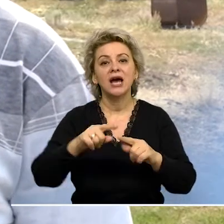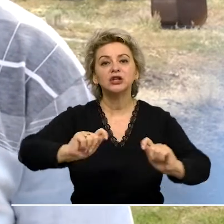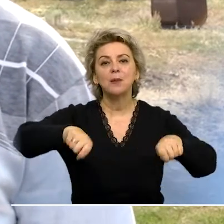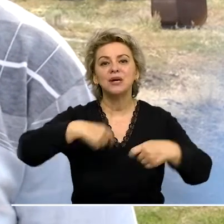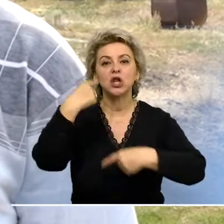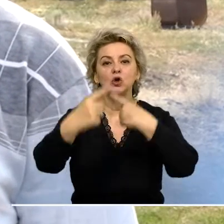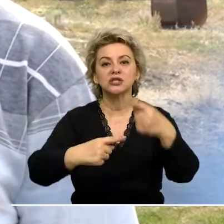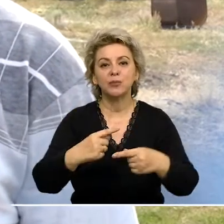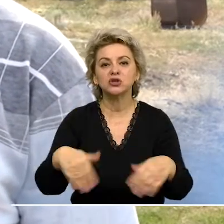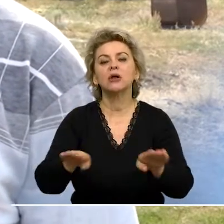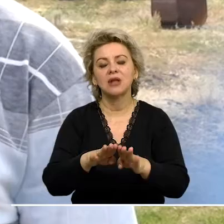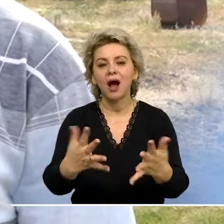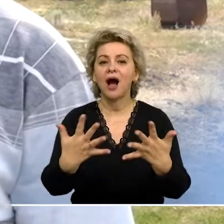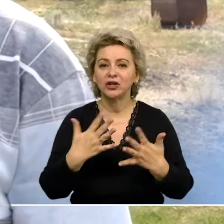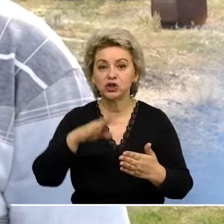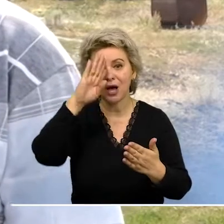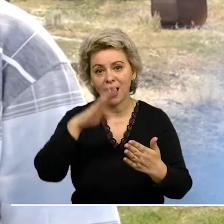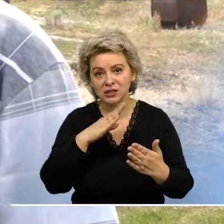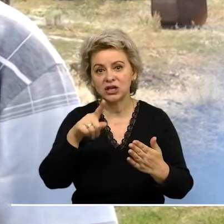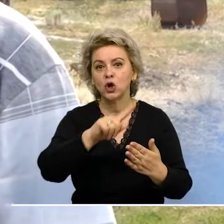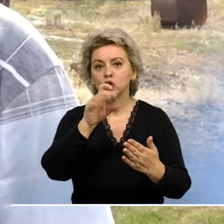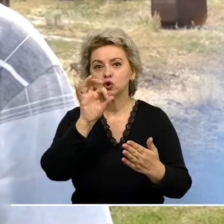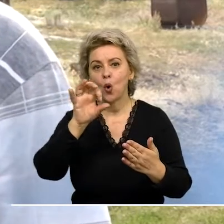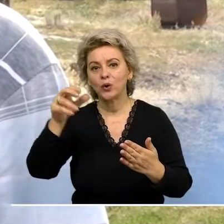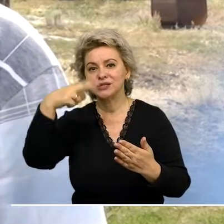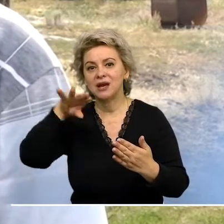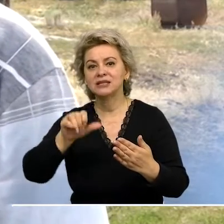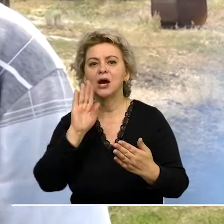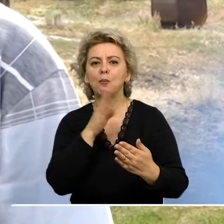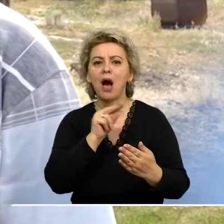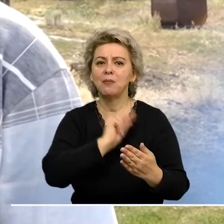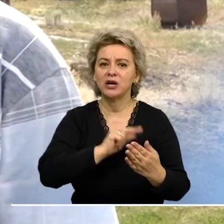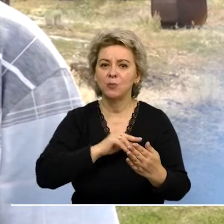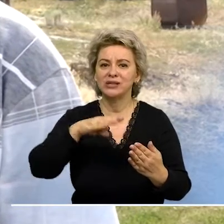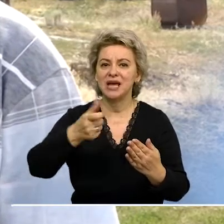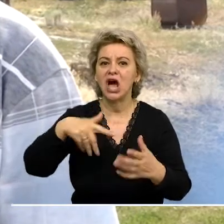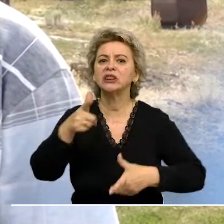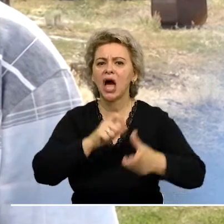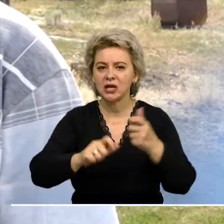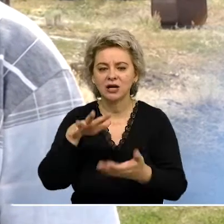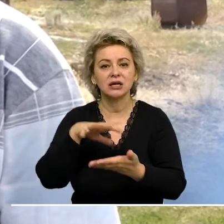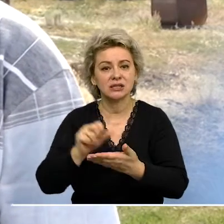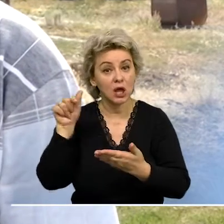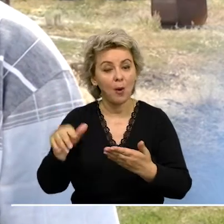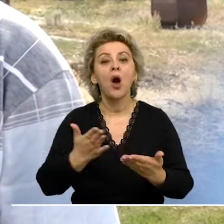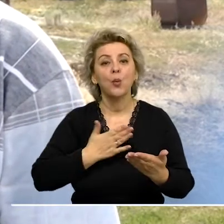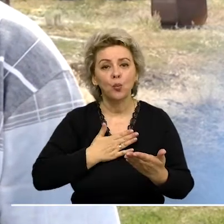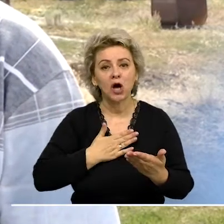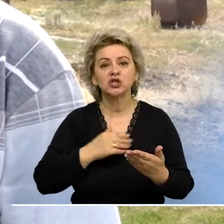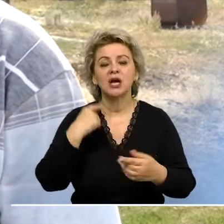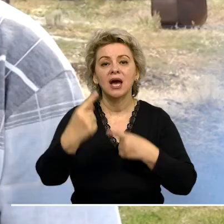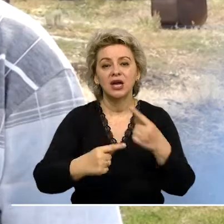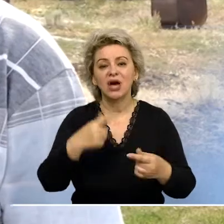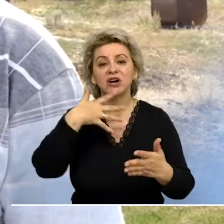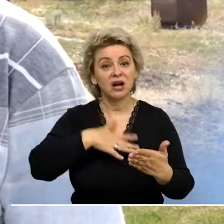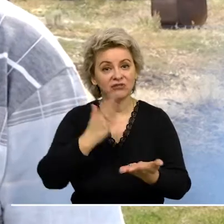детства. Это передалось по наследству? Конечно. Отец зоотехник, мать работала телятницей, дояркой.